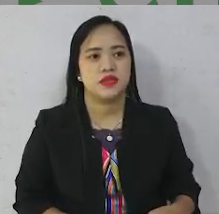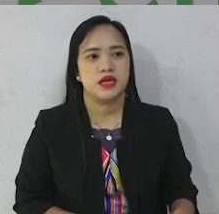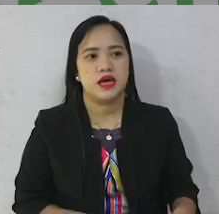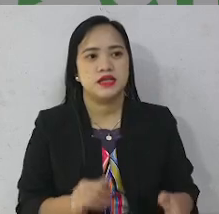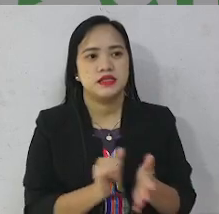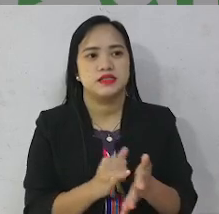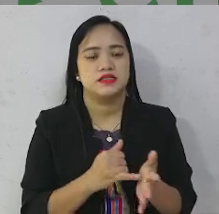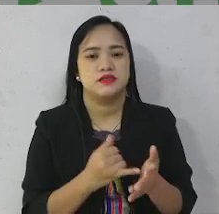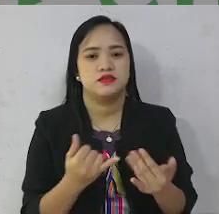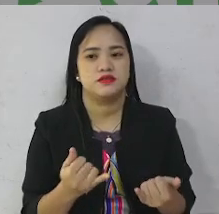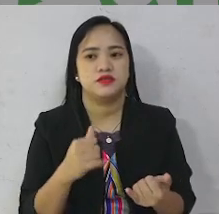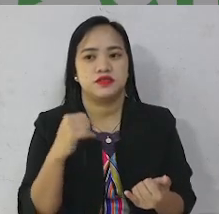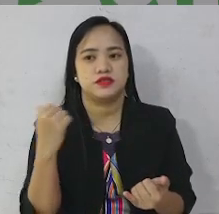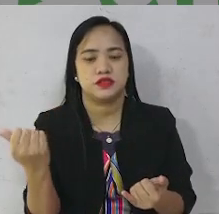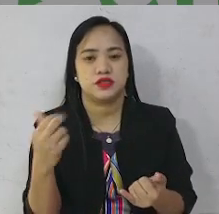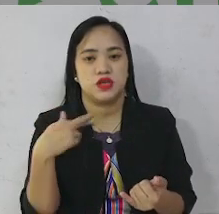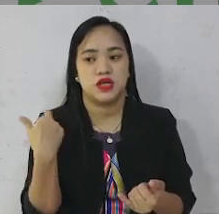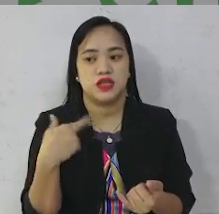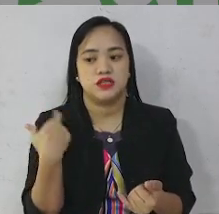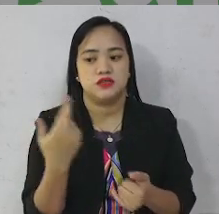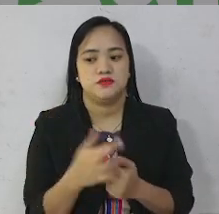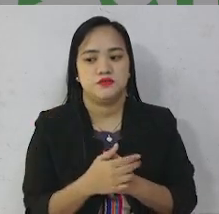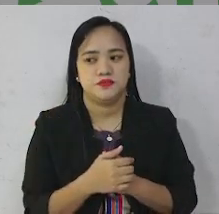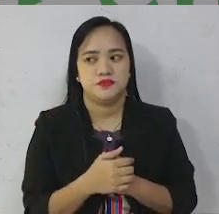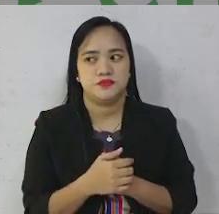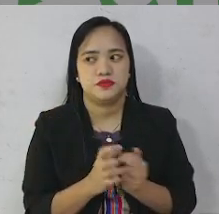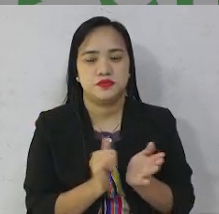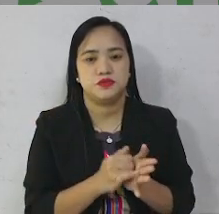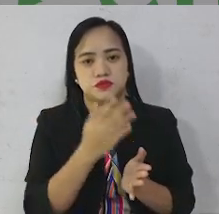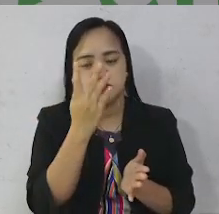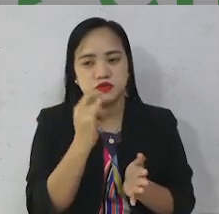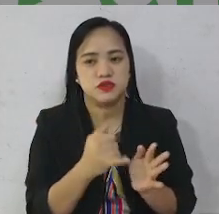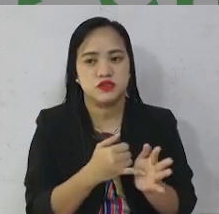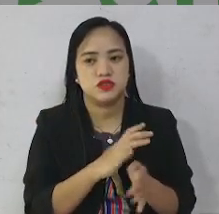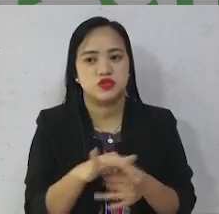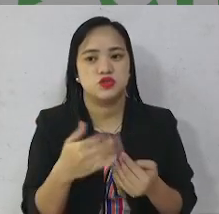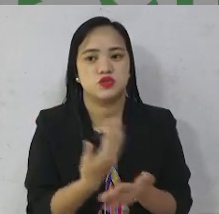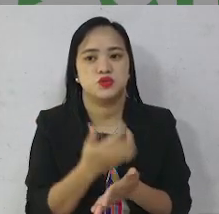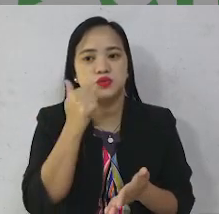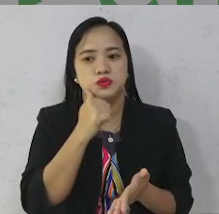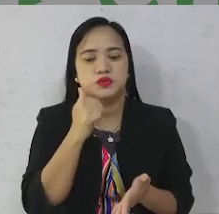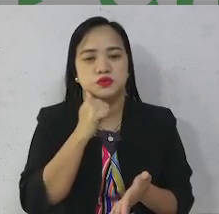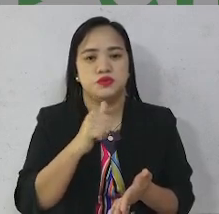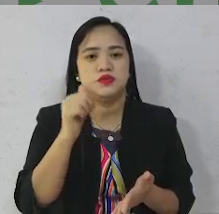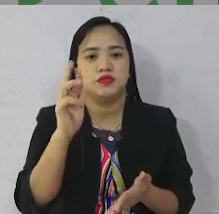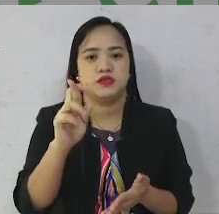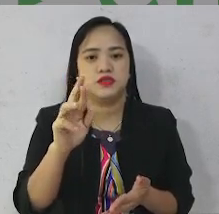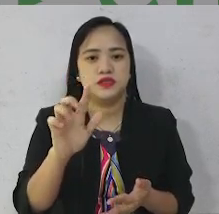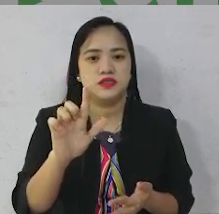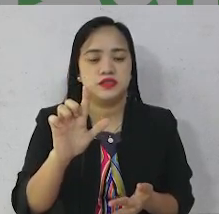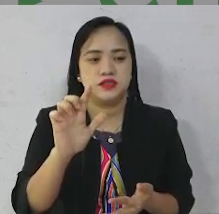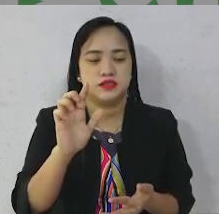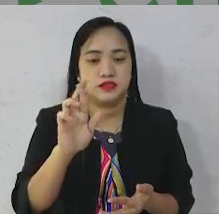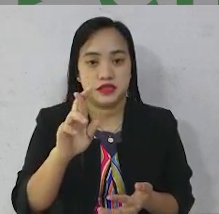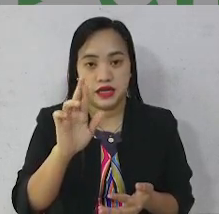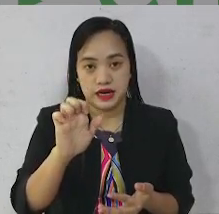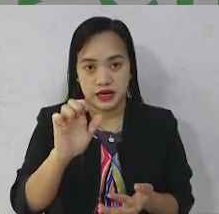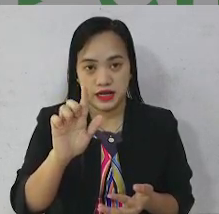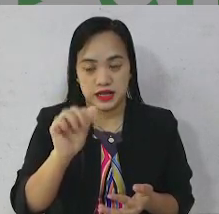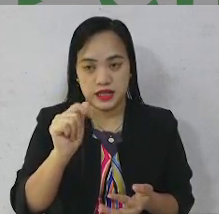yan religious Bakit kaya Paano kayo nanar sa pagalan siguro kasi ang karne madumi ganon o wag kakain ng madumi